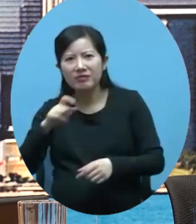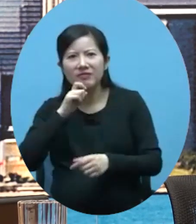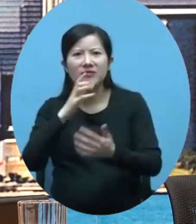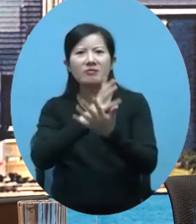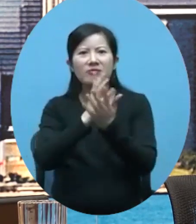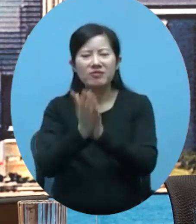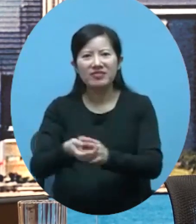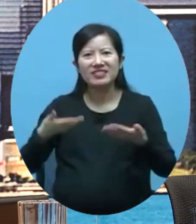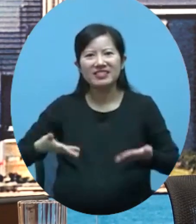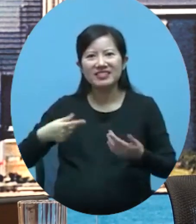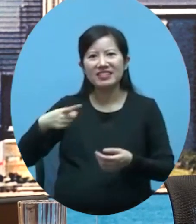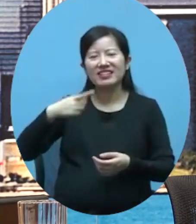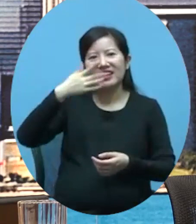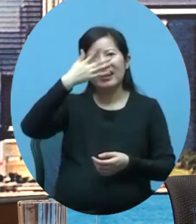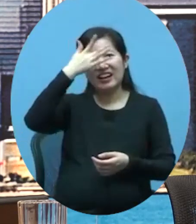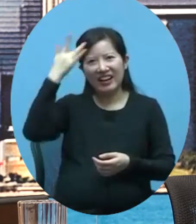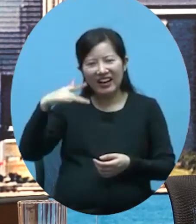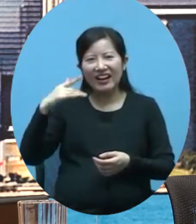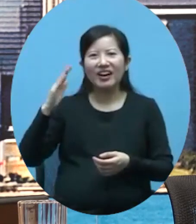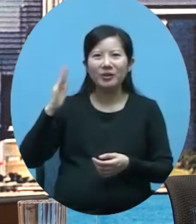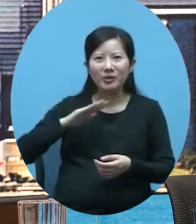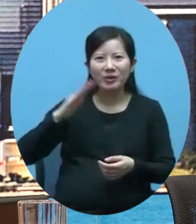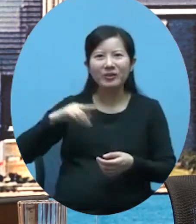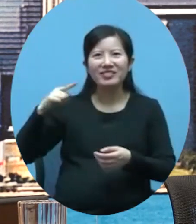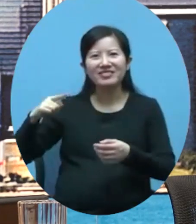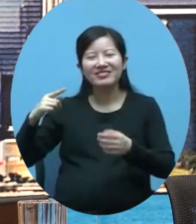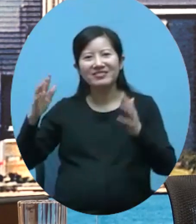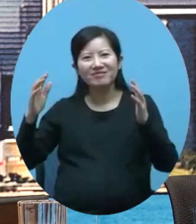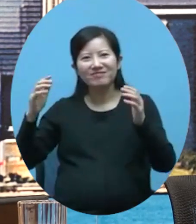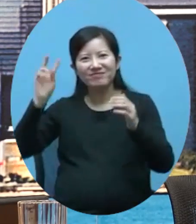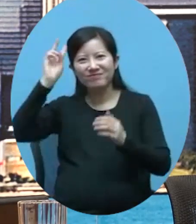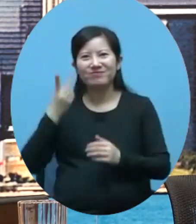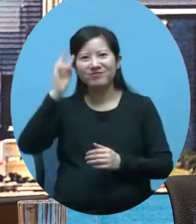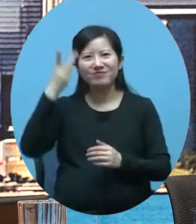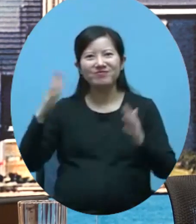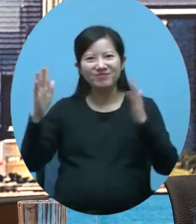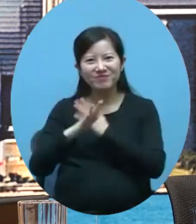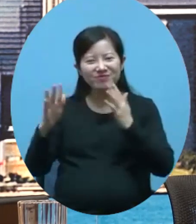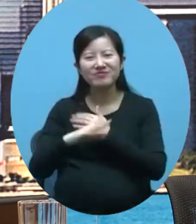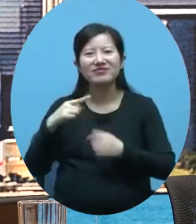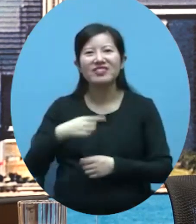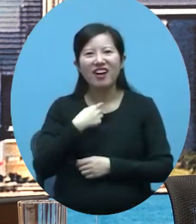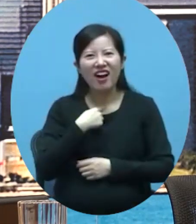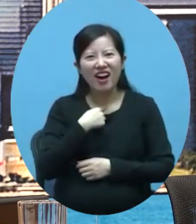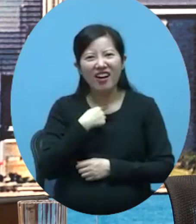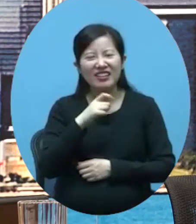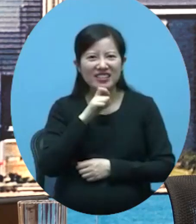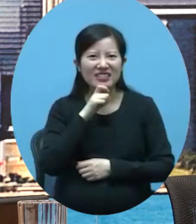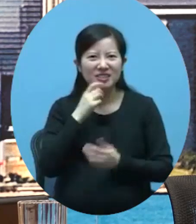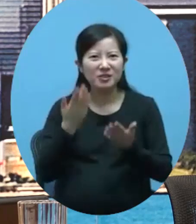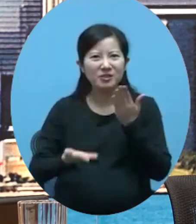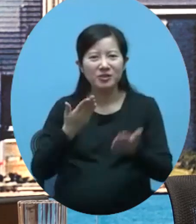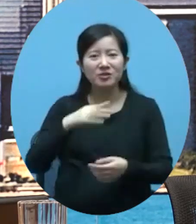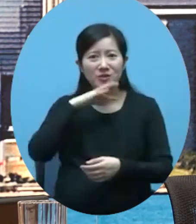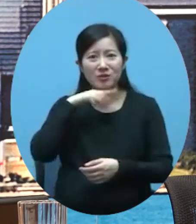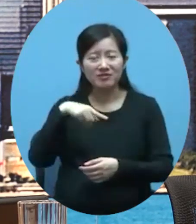季交接的時間是會容易有一些雙方的感冒那種很輕微的上呼吸感染的象徵那這些人士